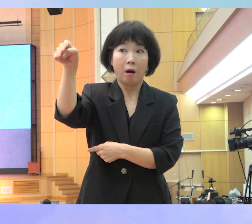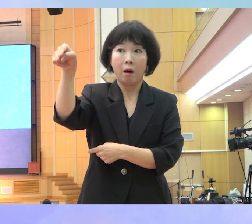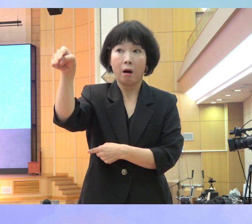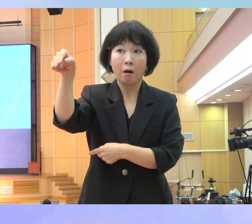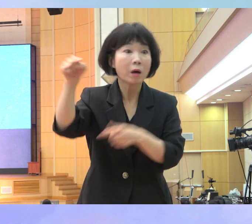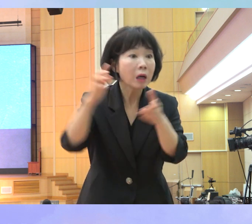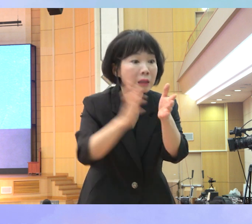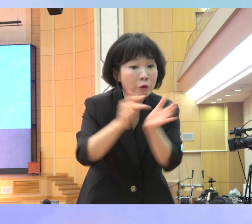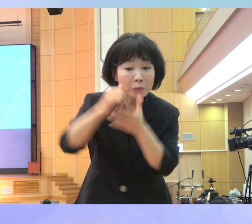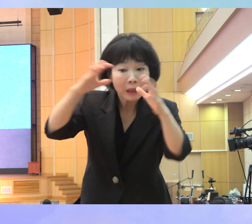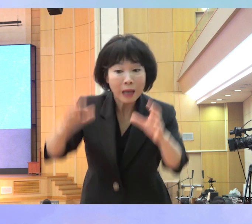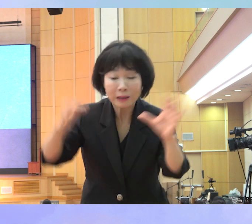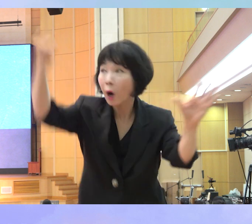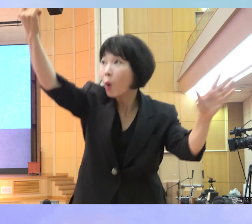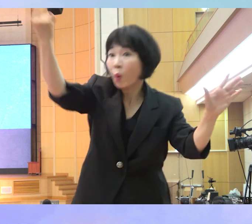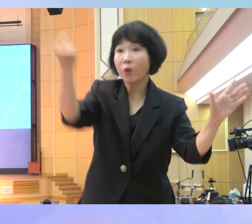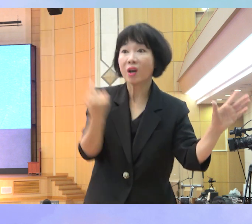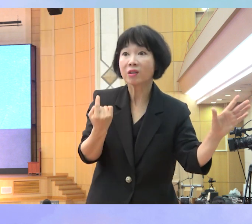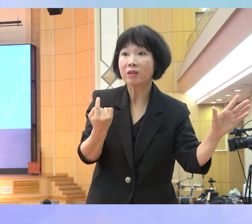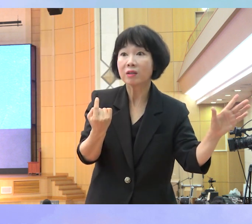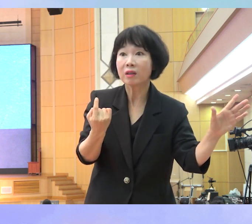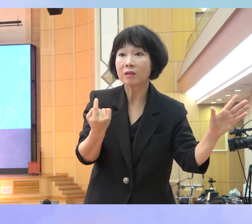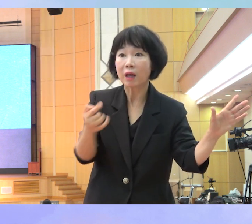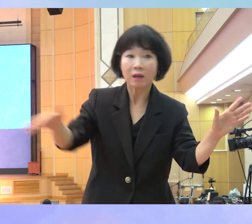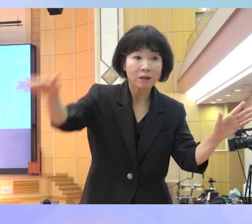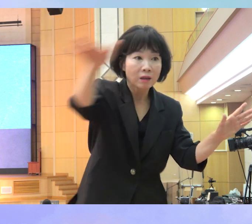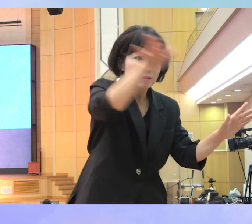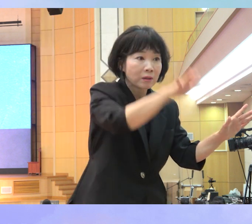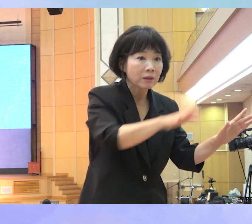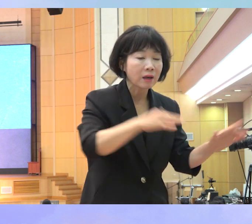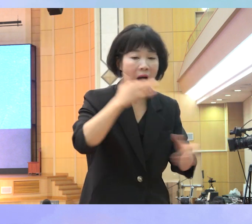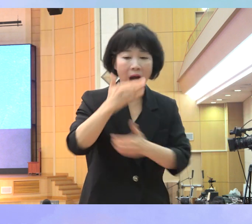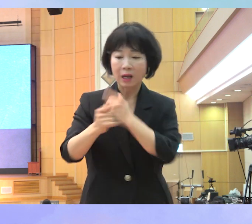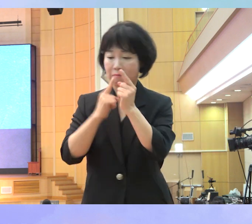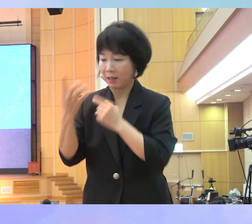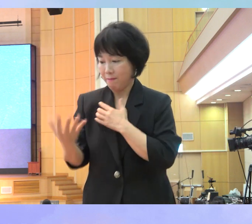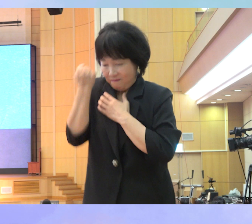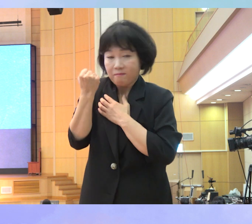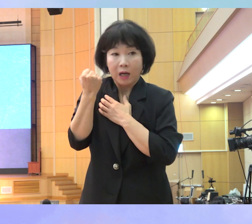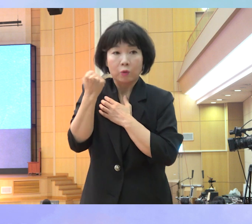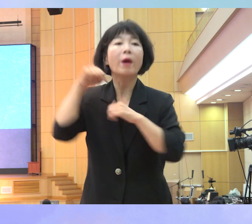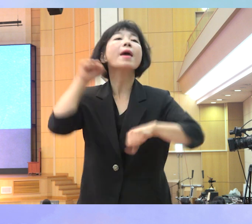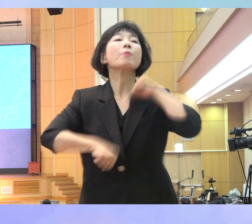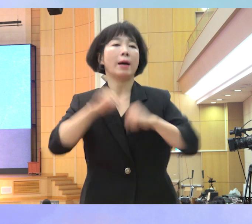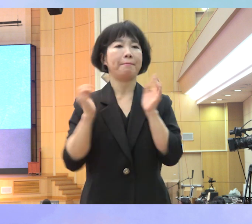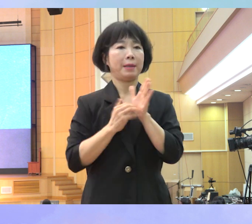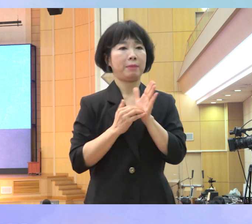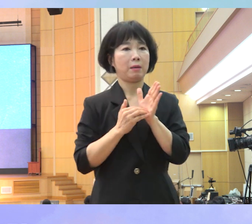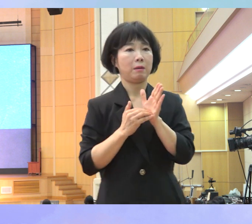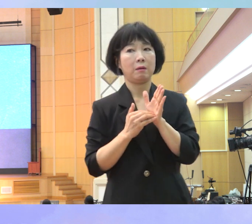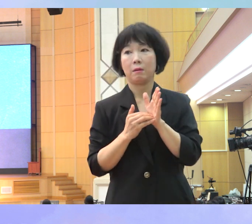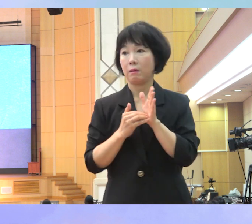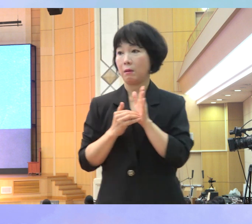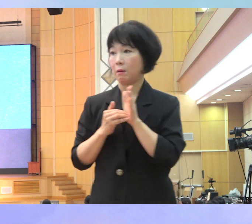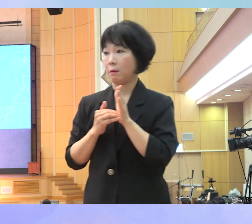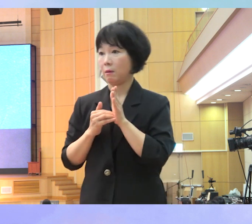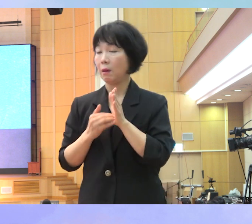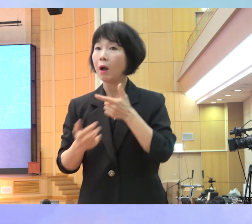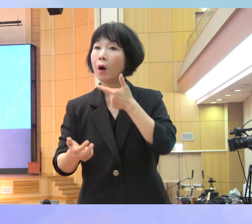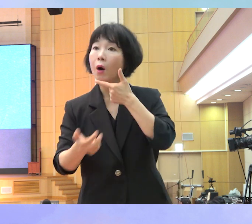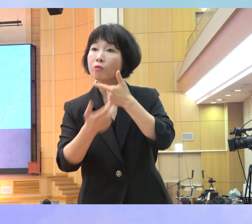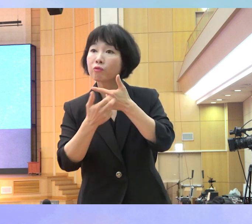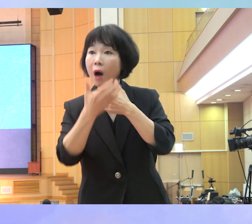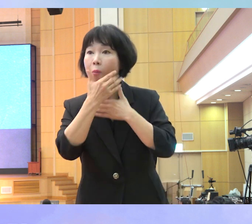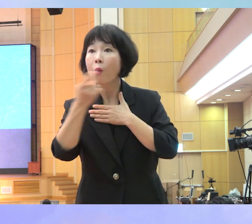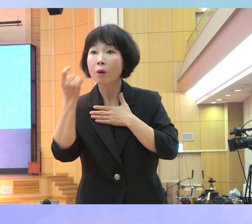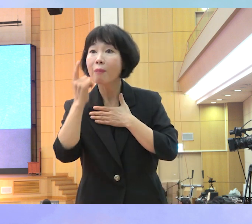많은 일을 행하실 때에도 전부 다 말씀으로 행하셨습니다. 심지어 누가복음 12장